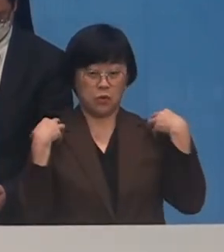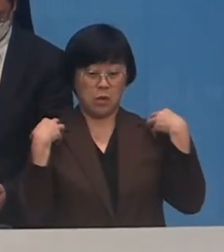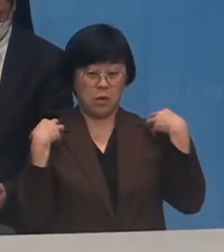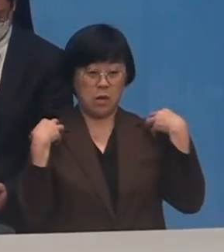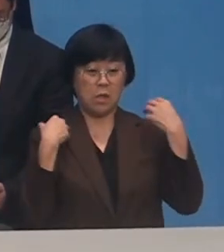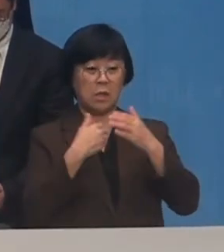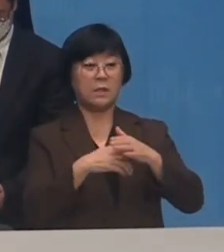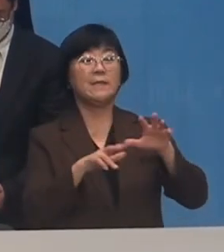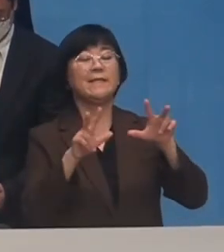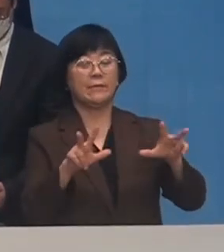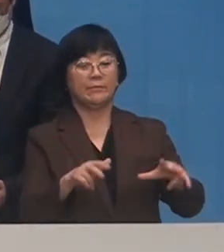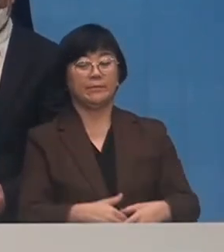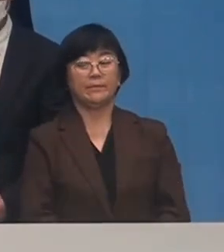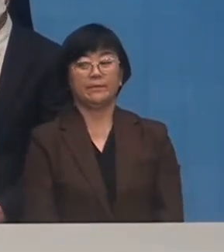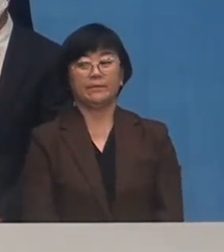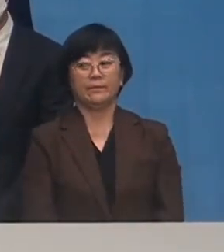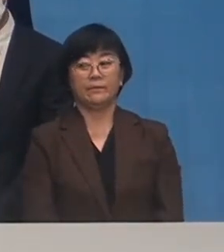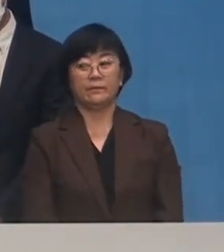바로 그 현주소입니다.